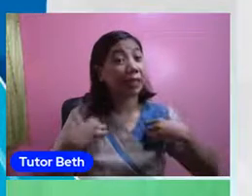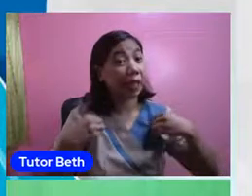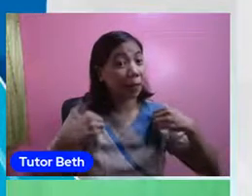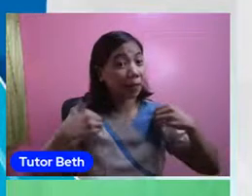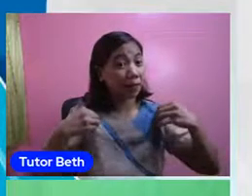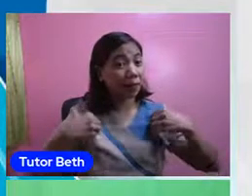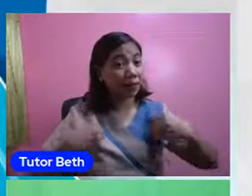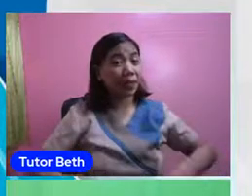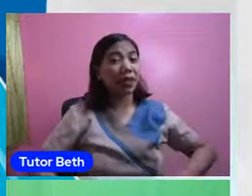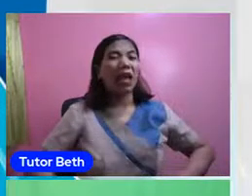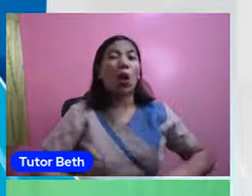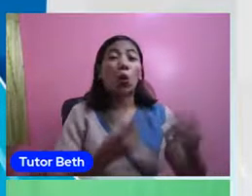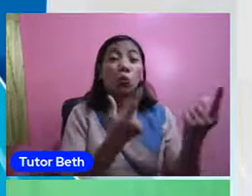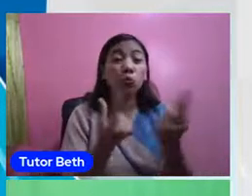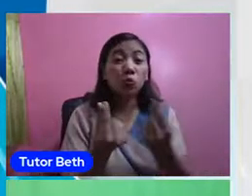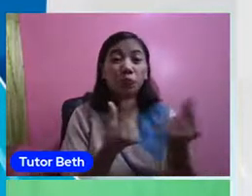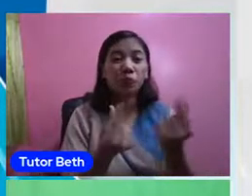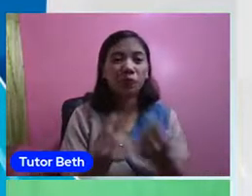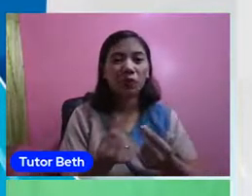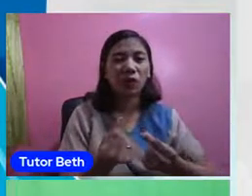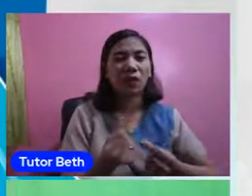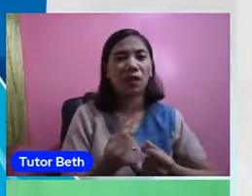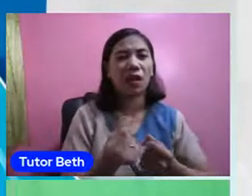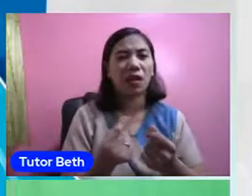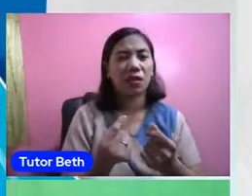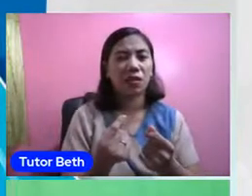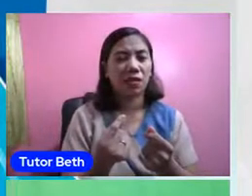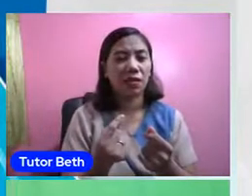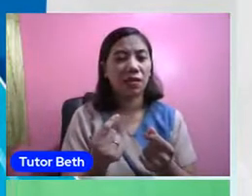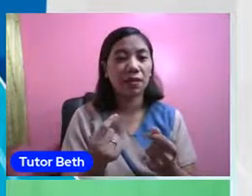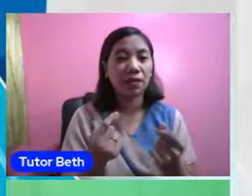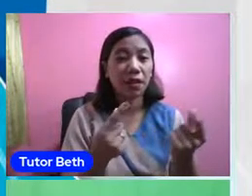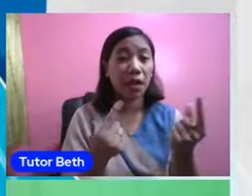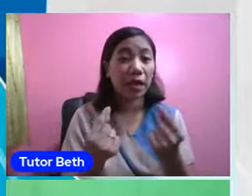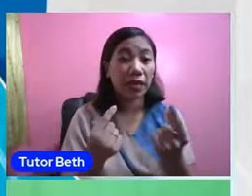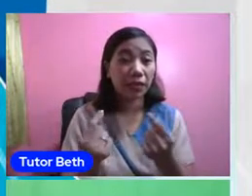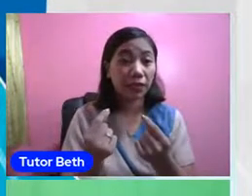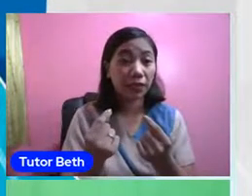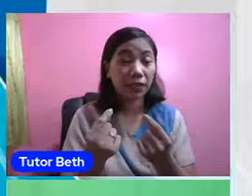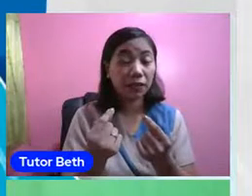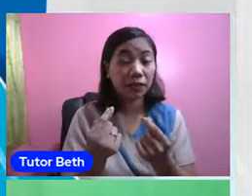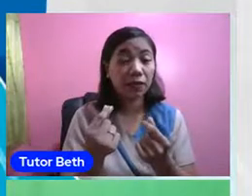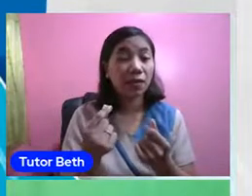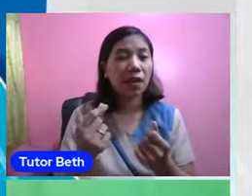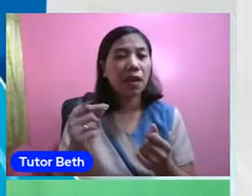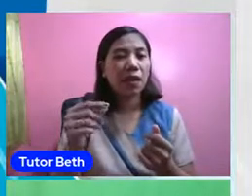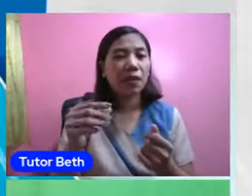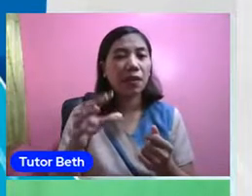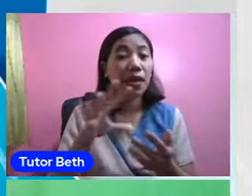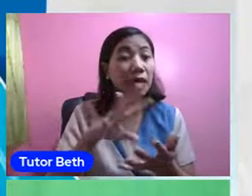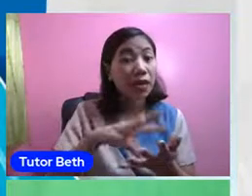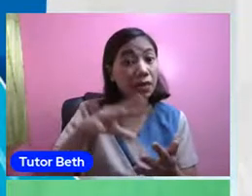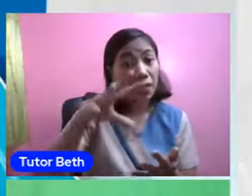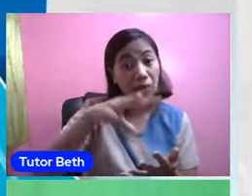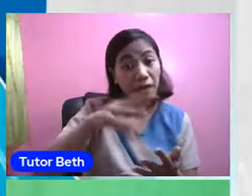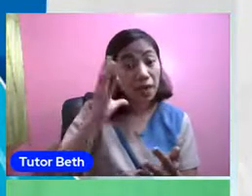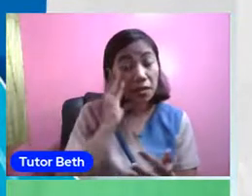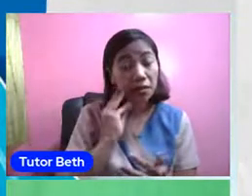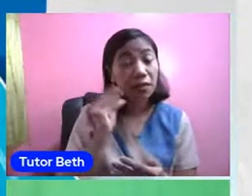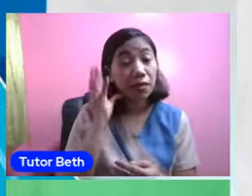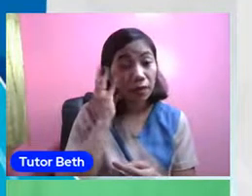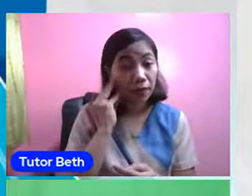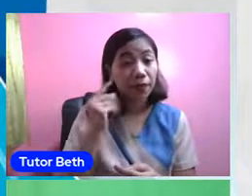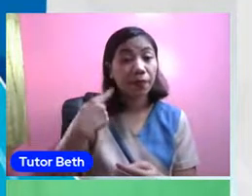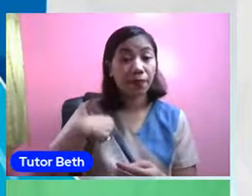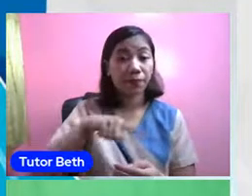gawain tayo na dapat inaangkot natin sa panahon na nararanasan natin. Okay. Tignan nga